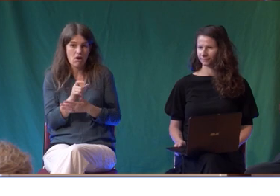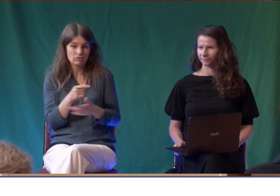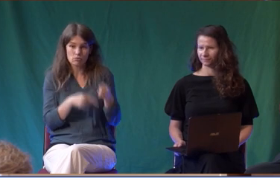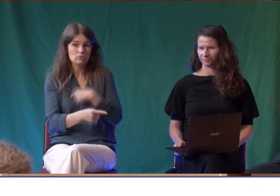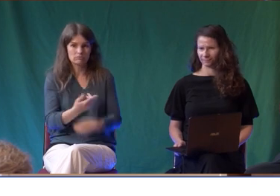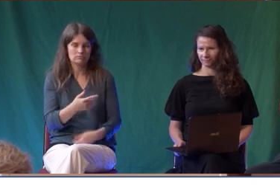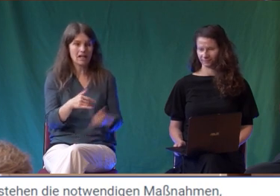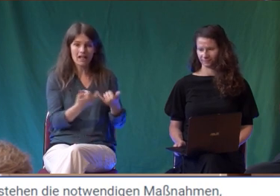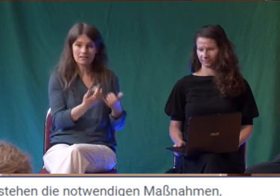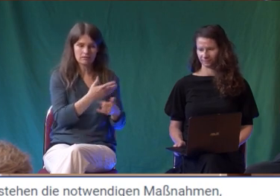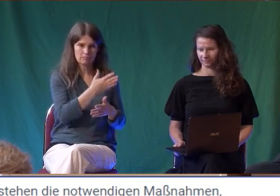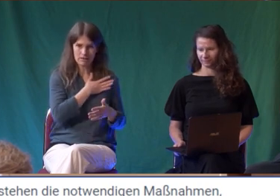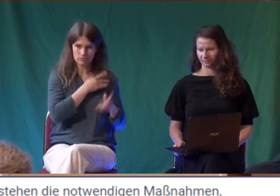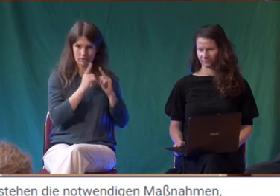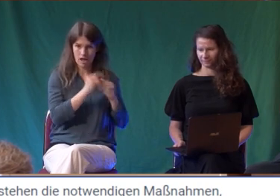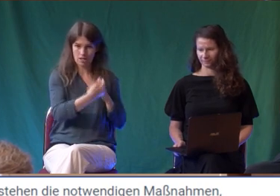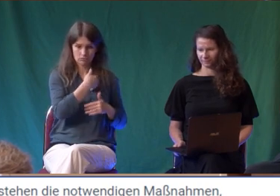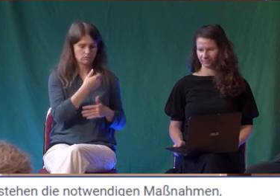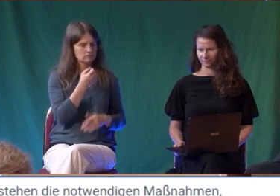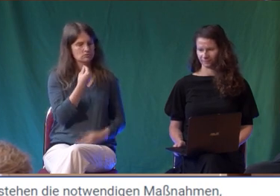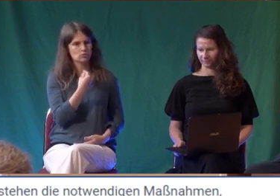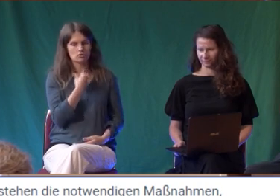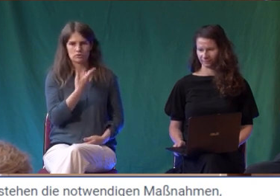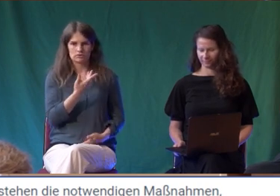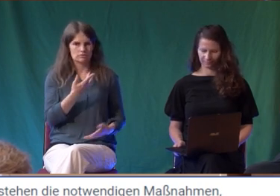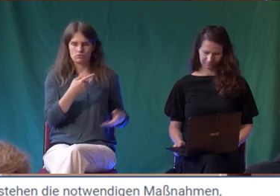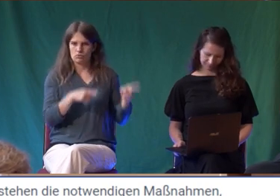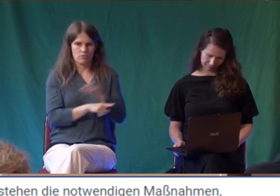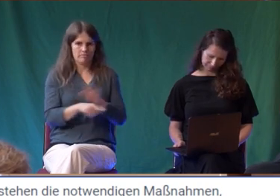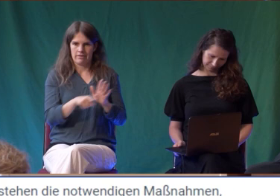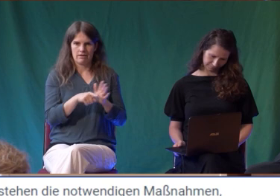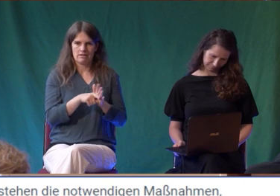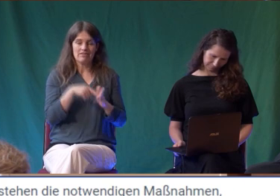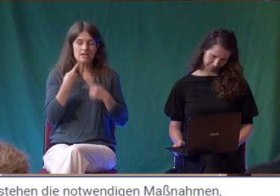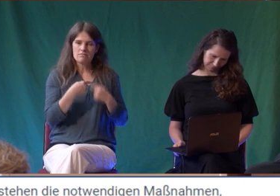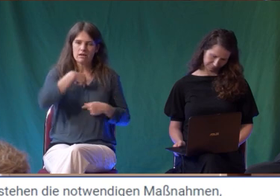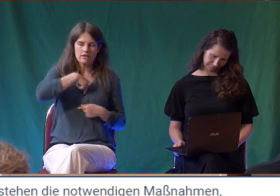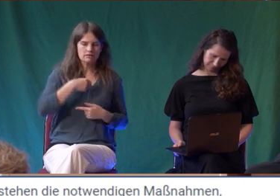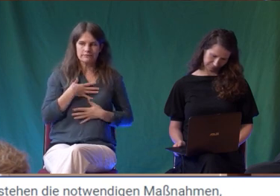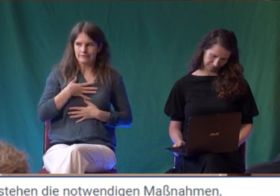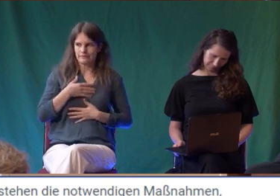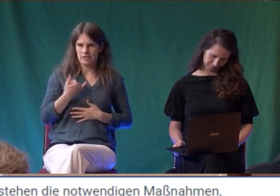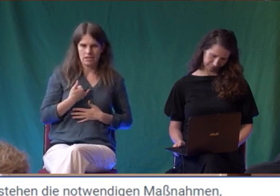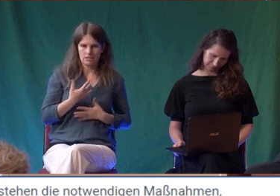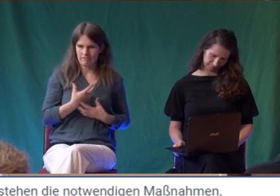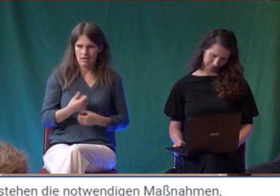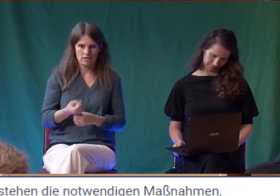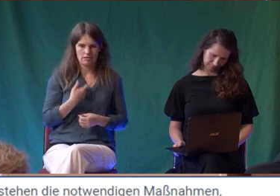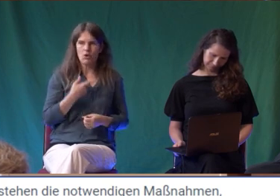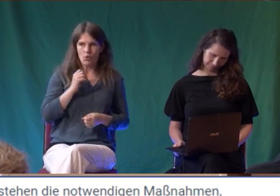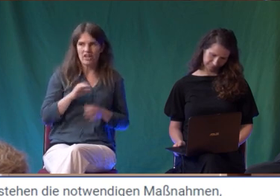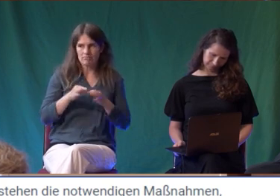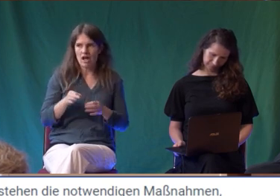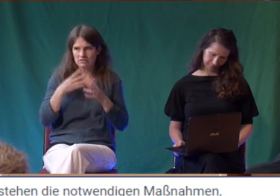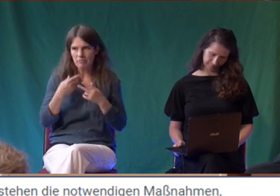auf andere Erfahrung gemacht als Angst ihre Kinder zu verlieren willigen Sie in Maßnahmen ein die sie gar nicht wollen das heißt es wird ein ganz schnell